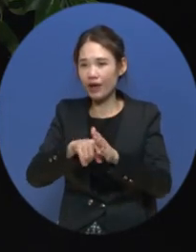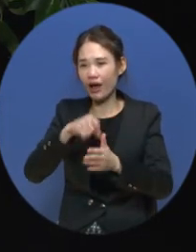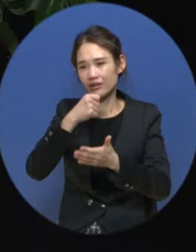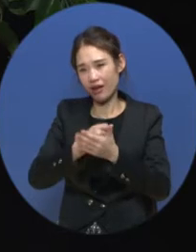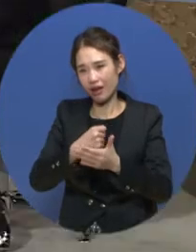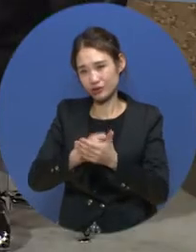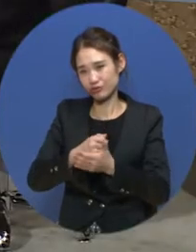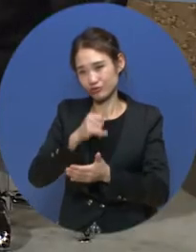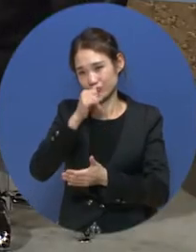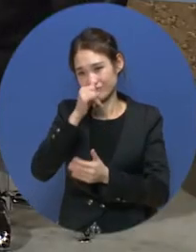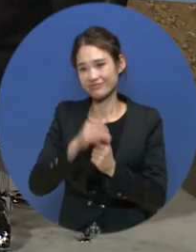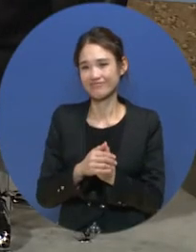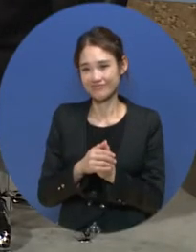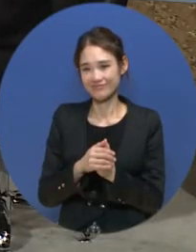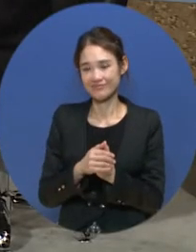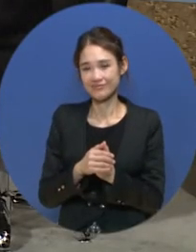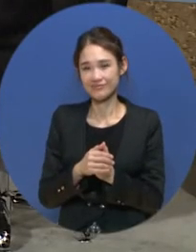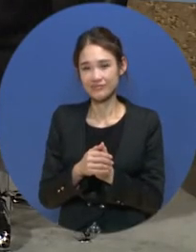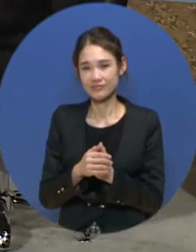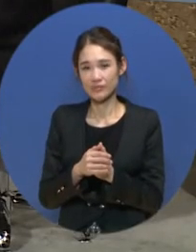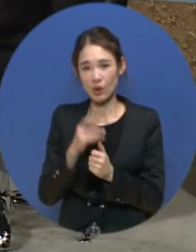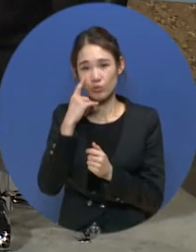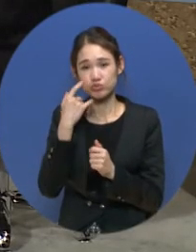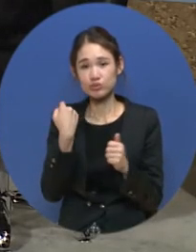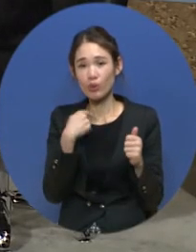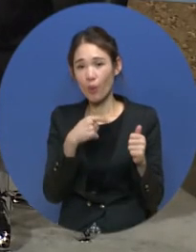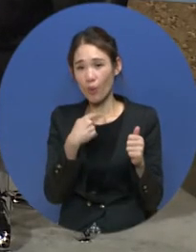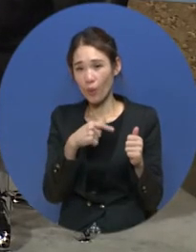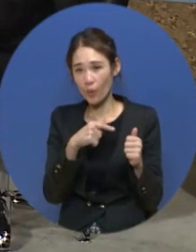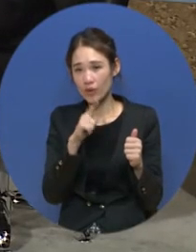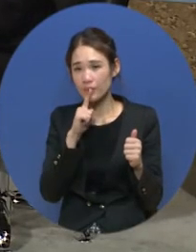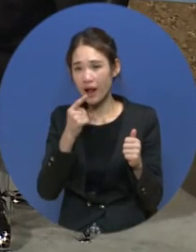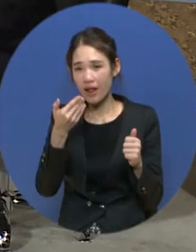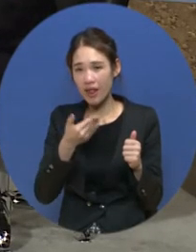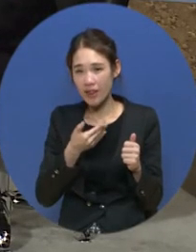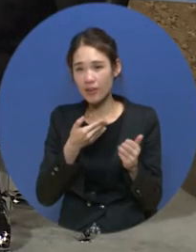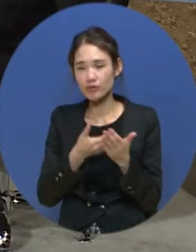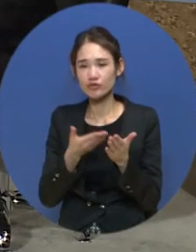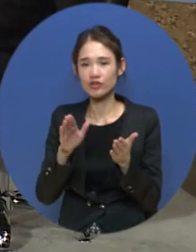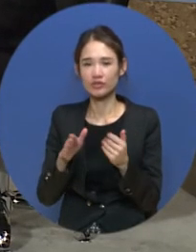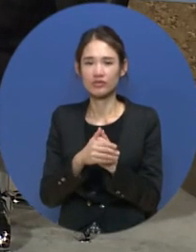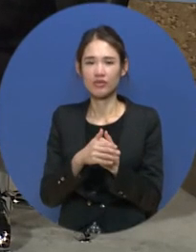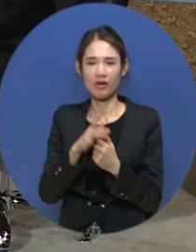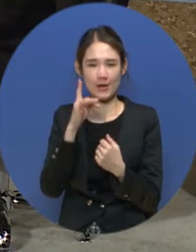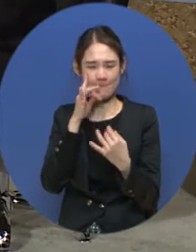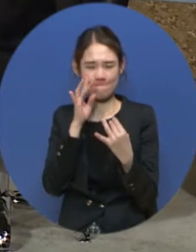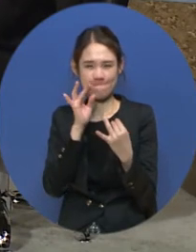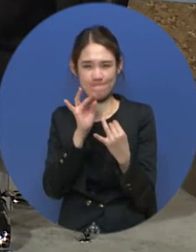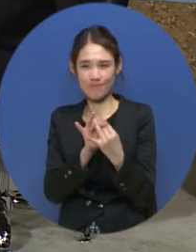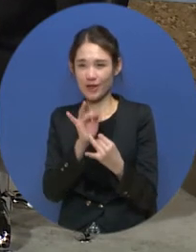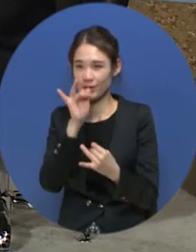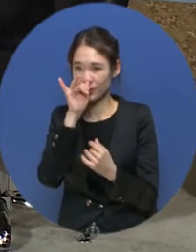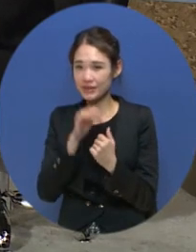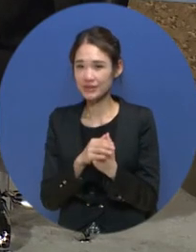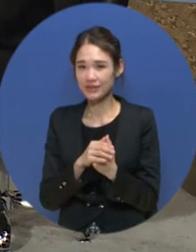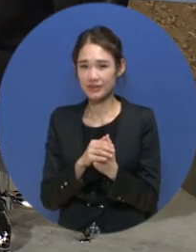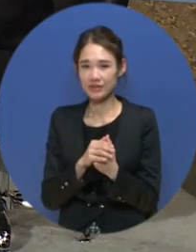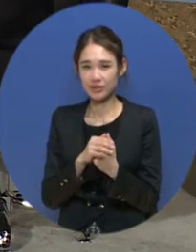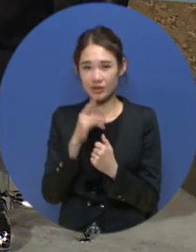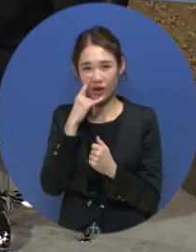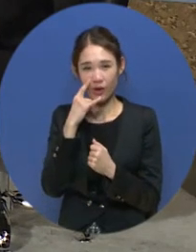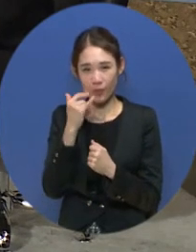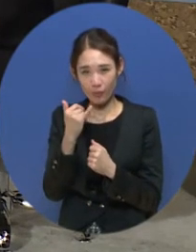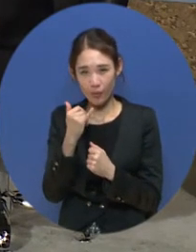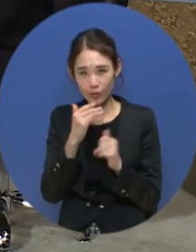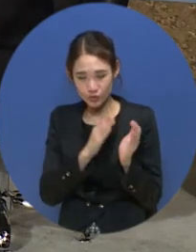있어요, 솔직히. 예, 네. 저는 부모 교육이라고 말씀을 해주셨는데 네. 그 부분에 굉장히 공감을 하거든요. 네, 왜냐하면 네. 부모들 준비가